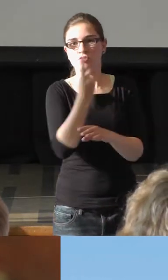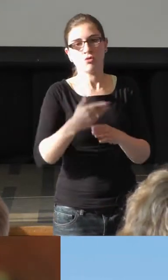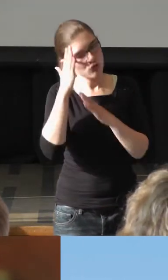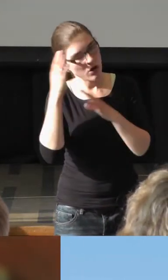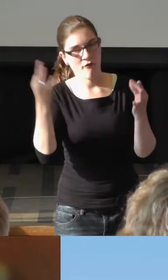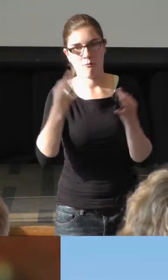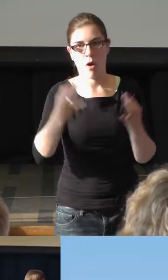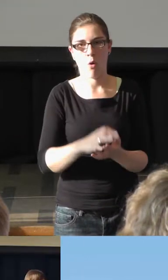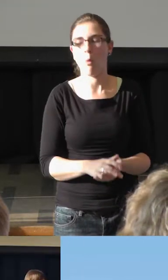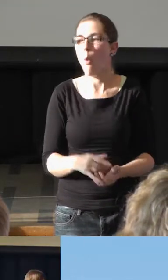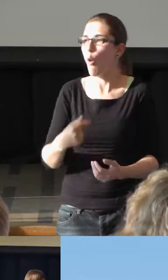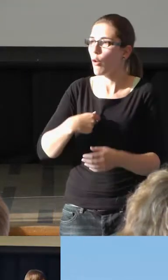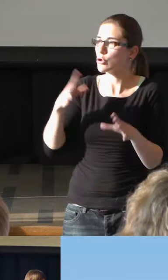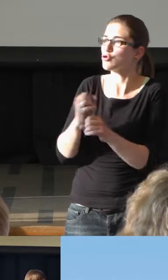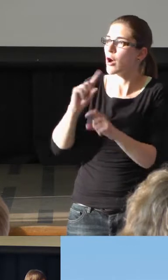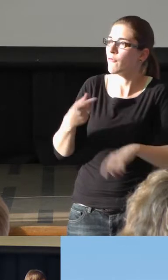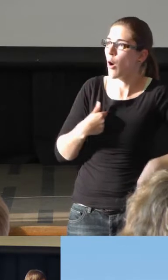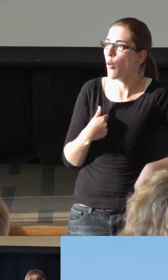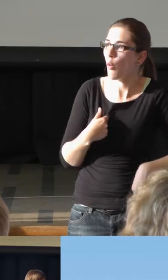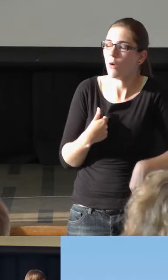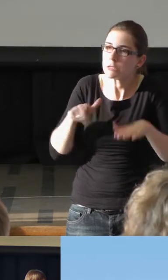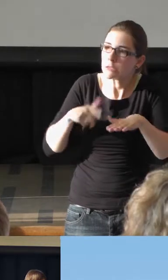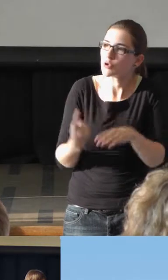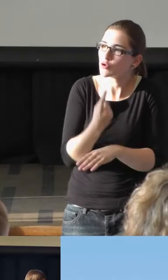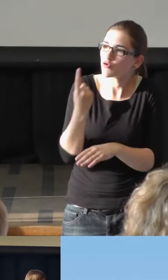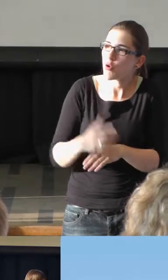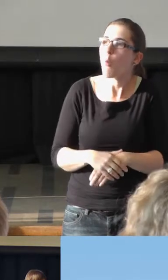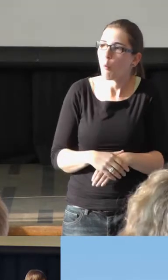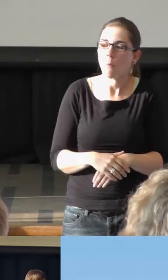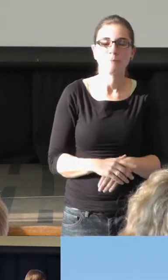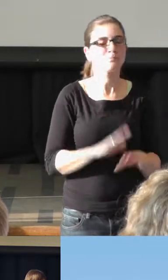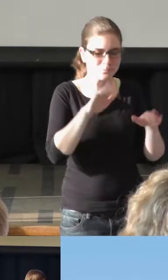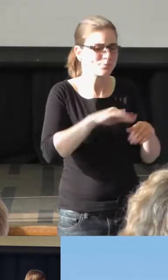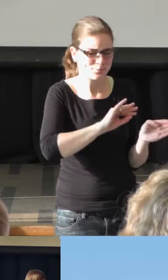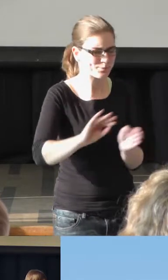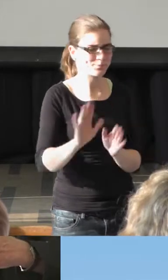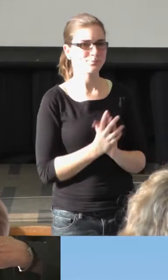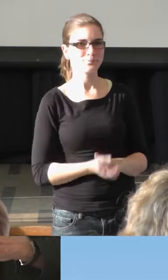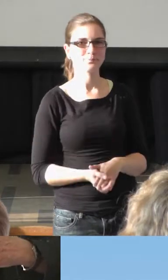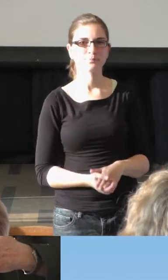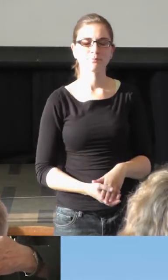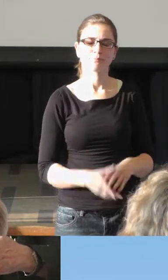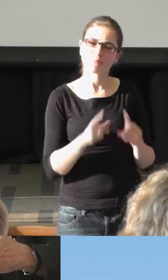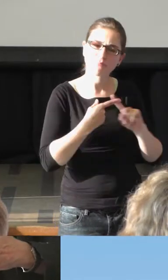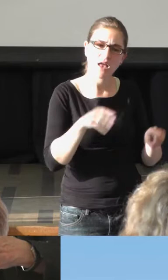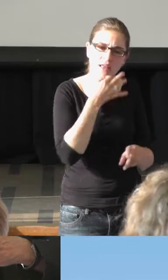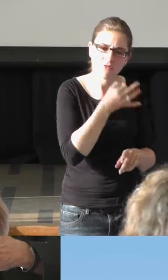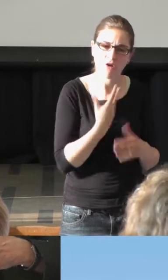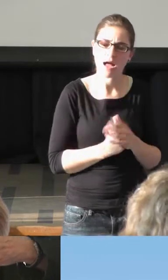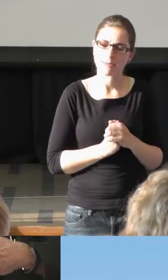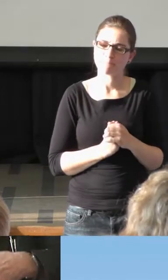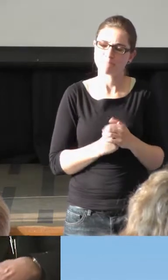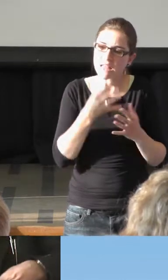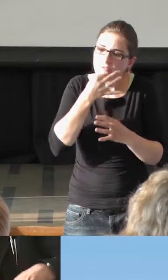Aber leider, oder Gott sei Dank nicht aus diesem Grunde. Aber eine andere Frage, haben Sie in der Familie bei